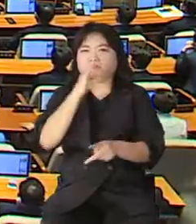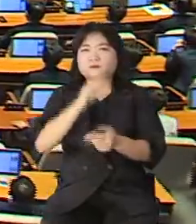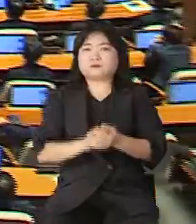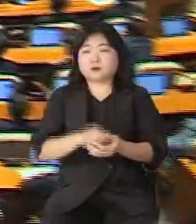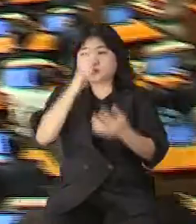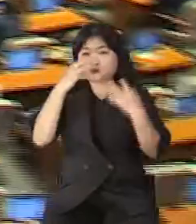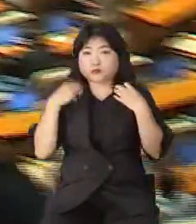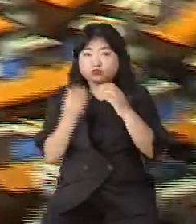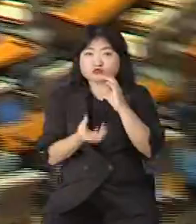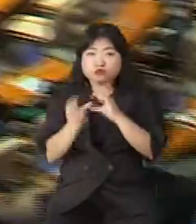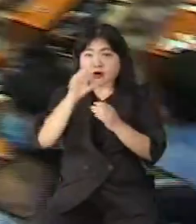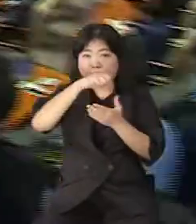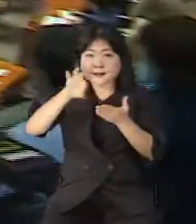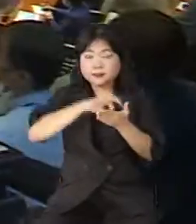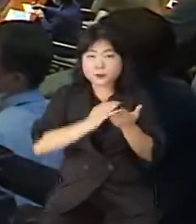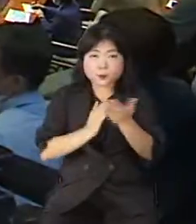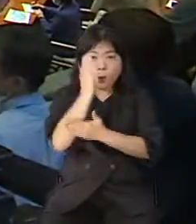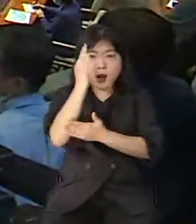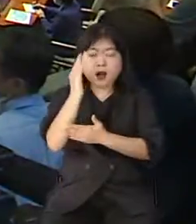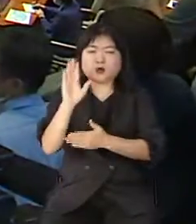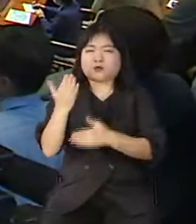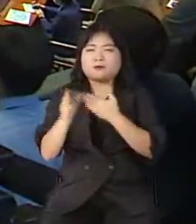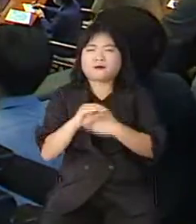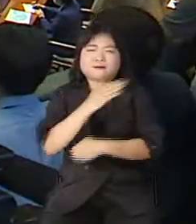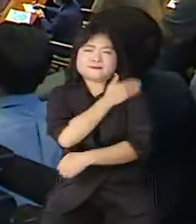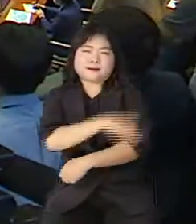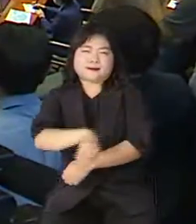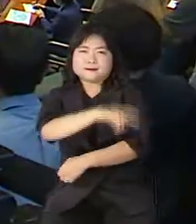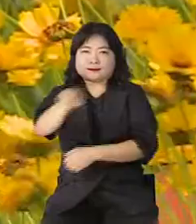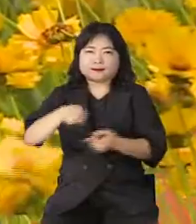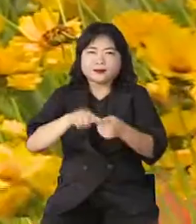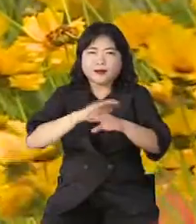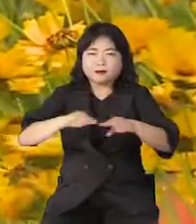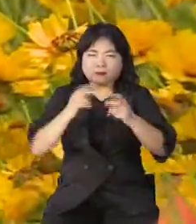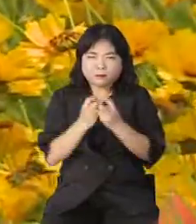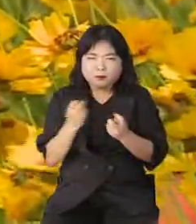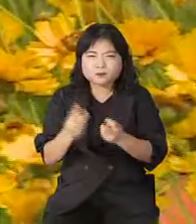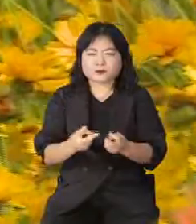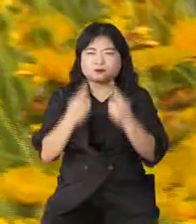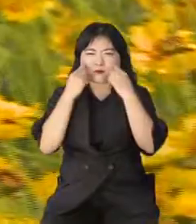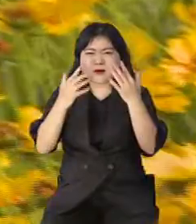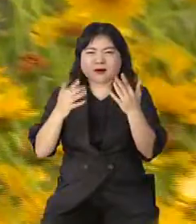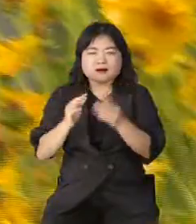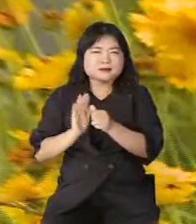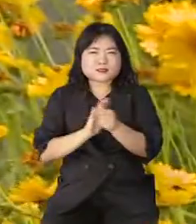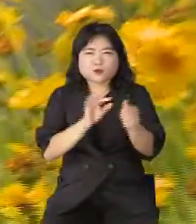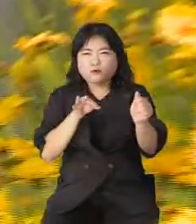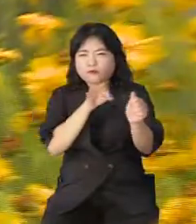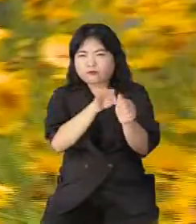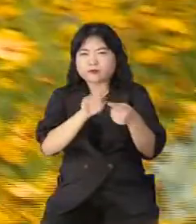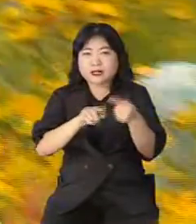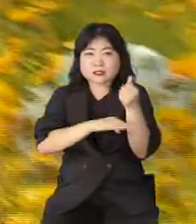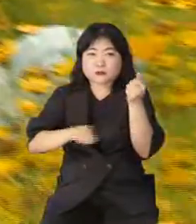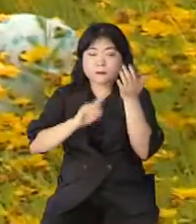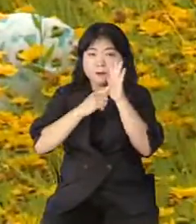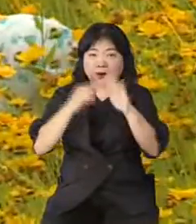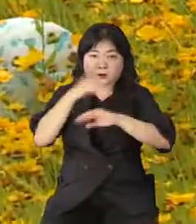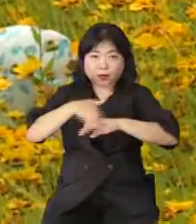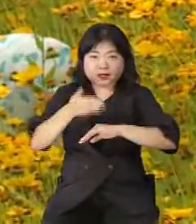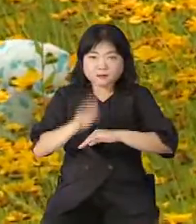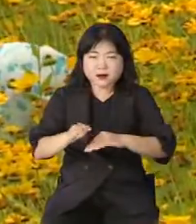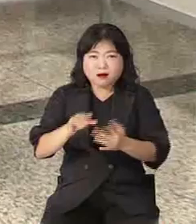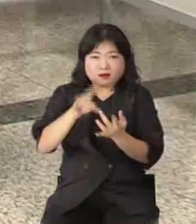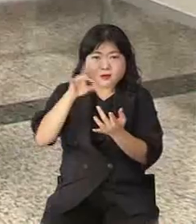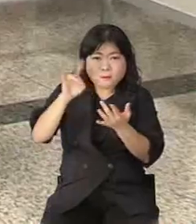정부는 추경 아니 통과되는 대로 사각지대 해소 방안 등을 포함해 정확한 지원 기준 등을 발표할 계획이었지만 지급대상 선배를